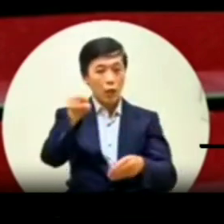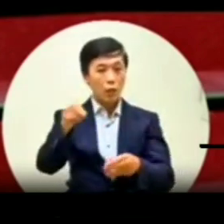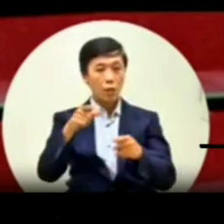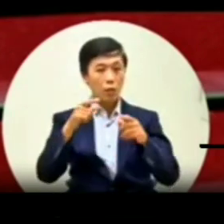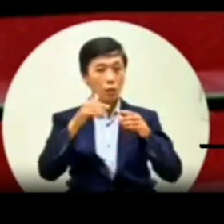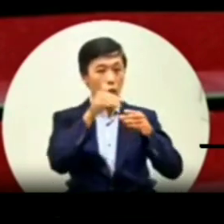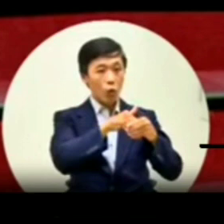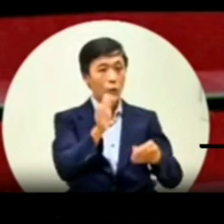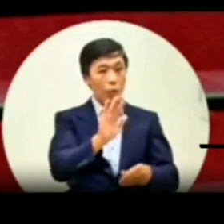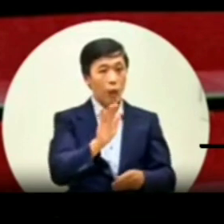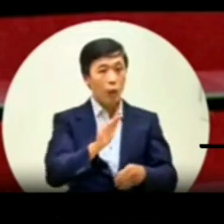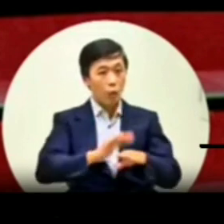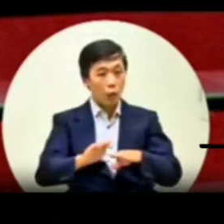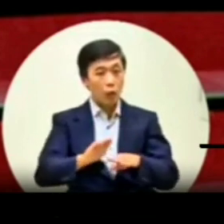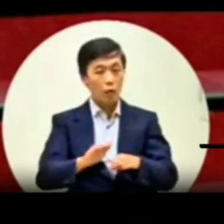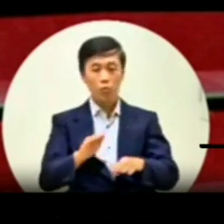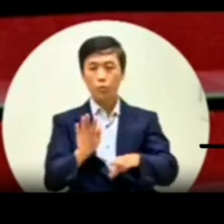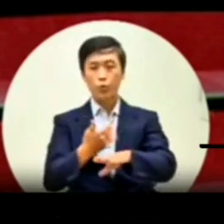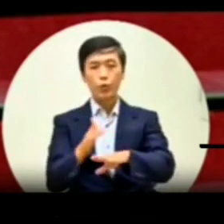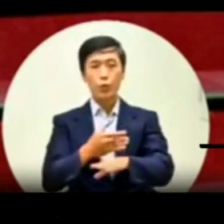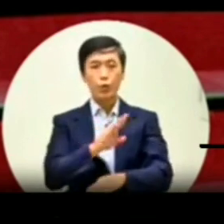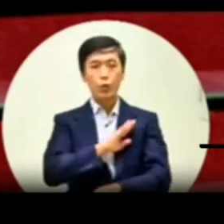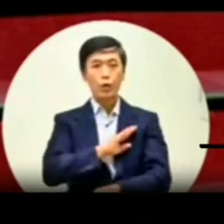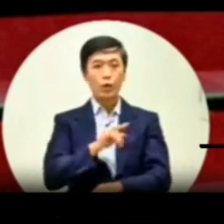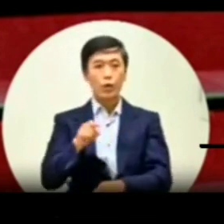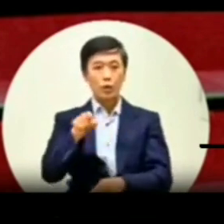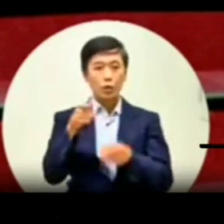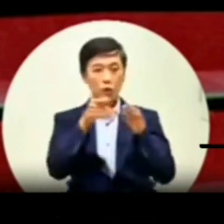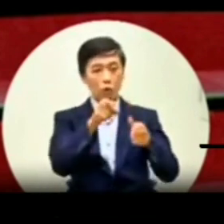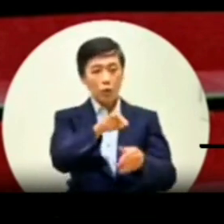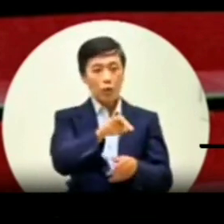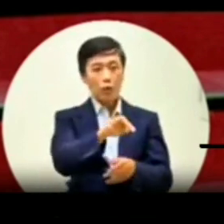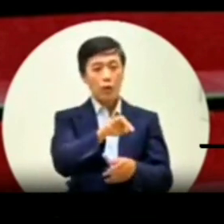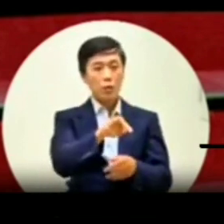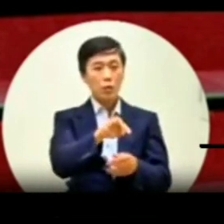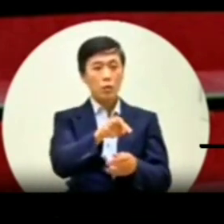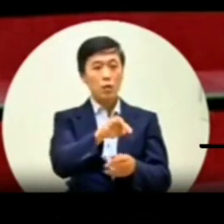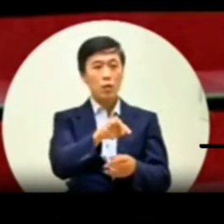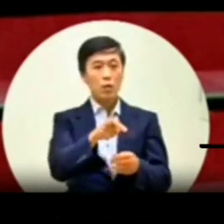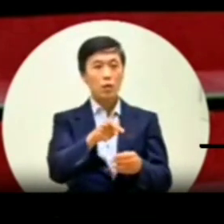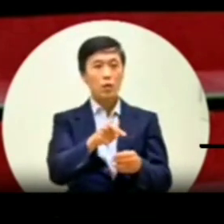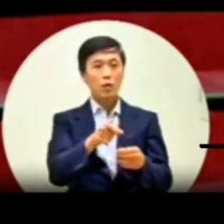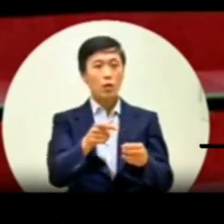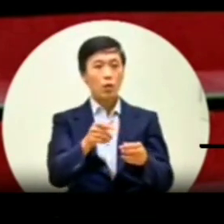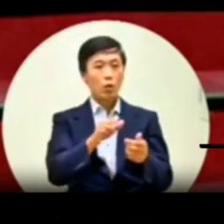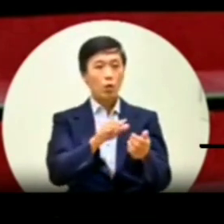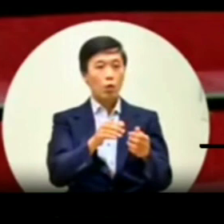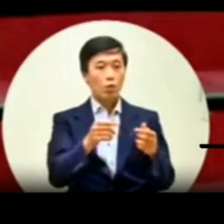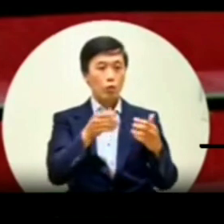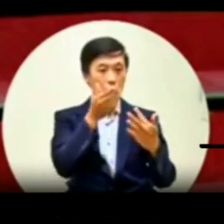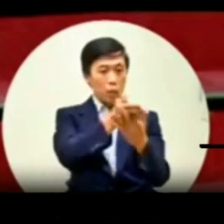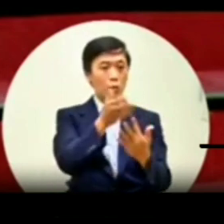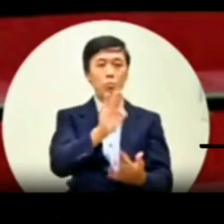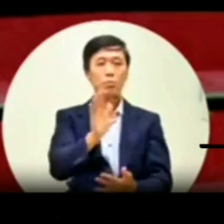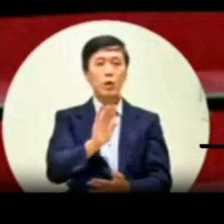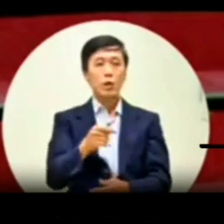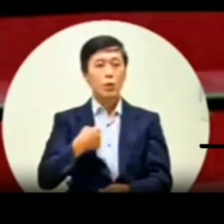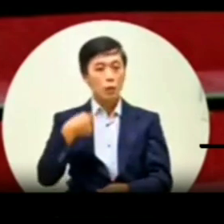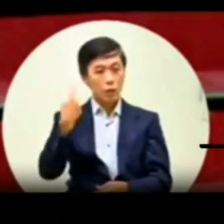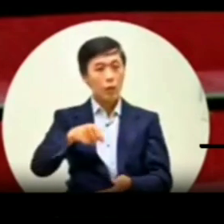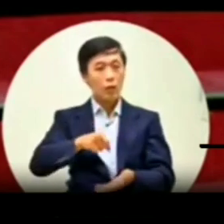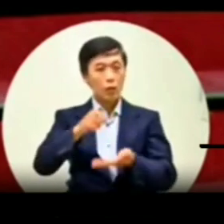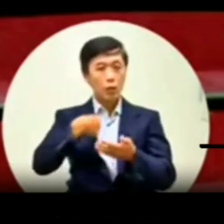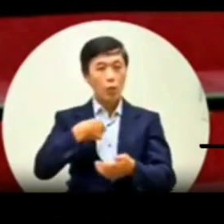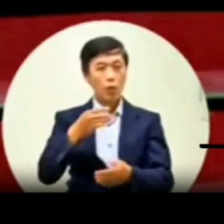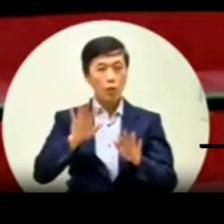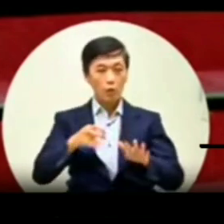会嘛，是不是？不要在这上面做文章了啦。好，我在这边还是要重申一下，那我这天害怕的